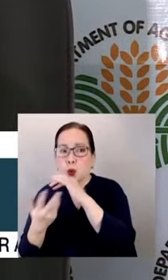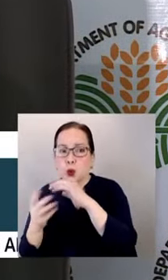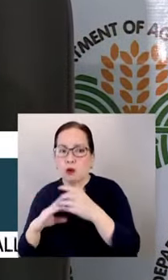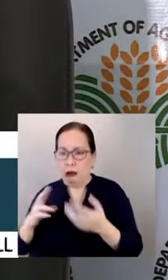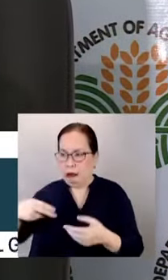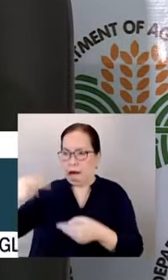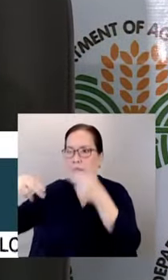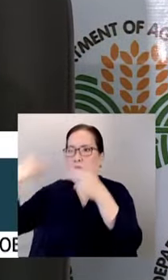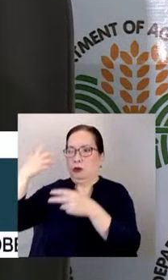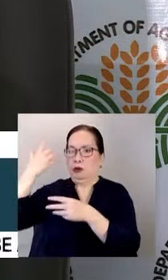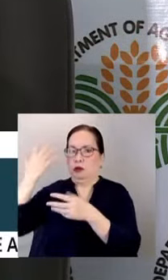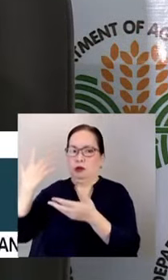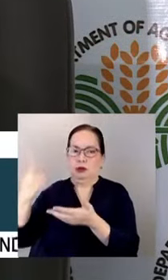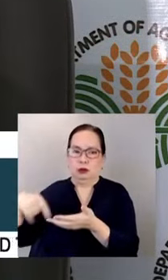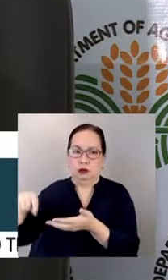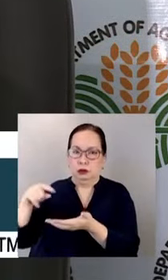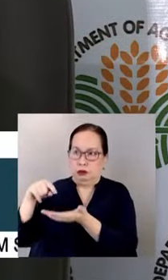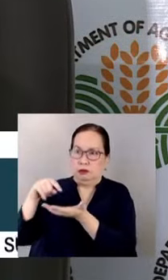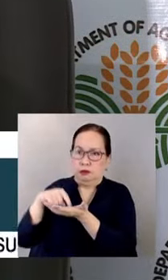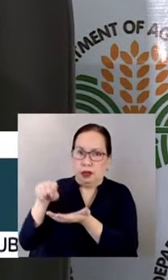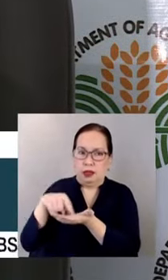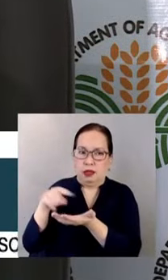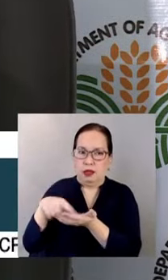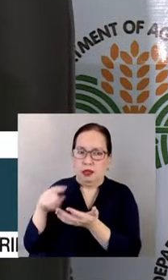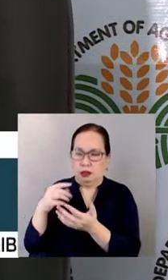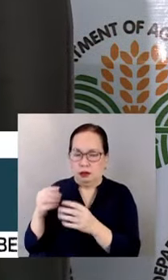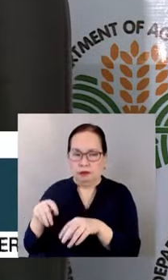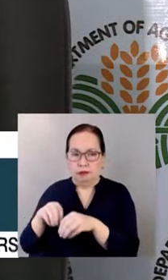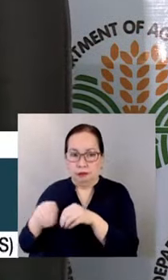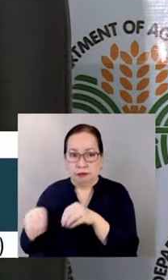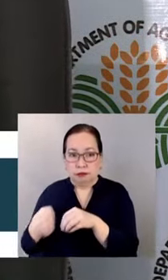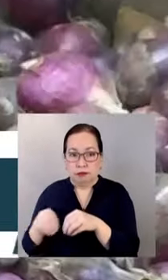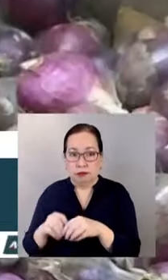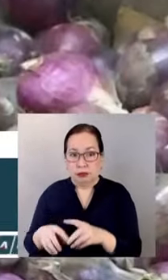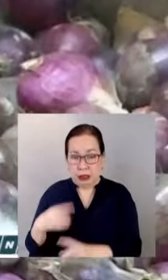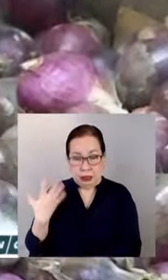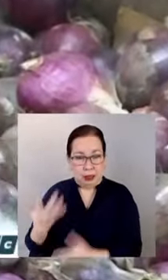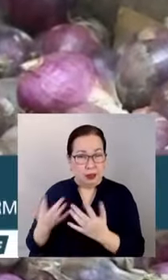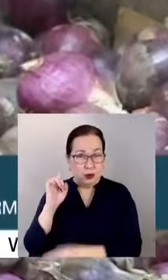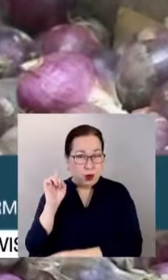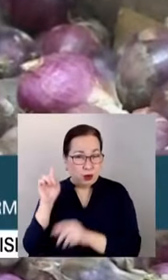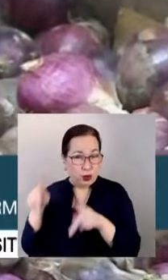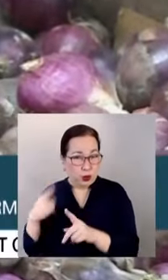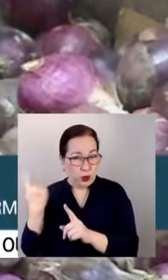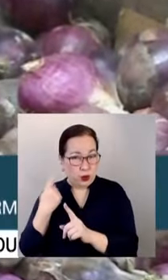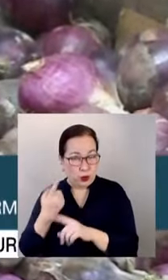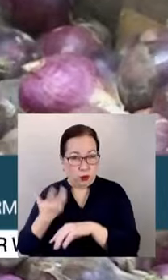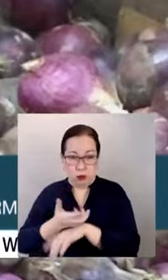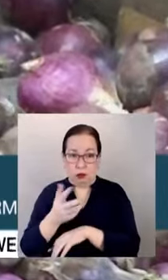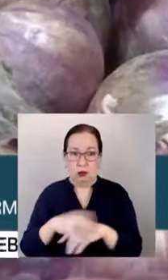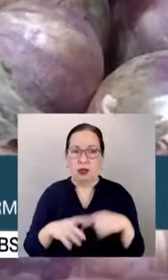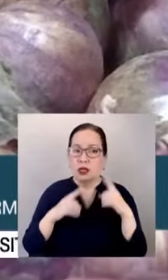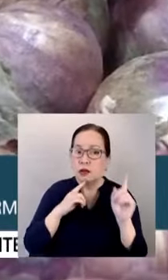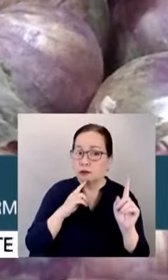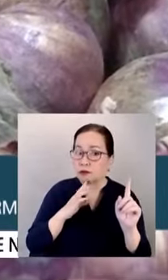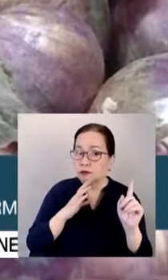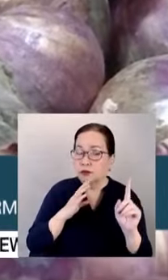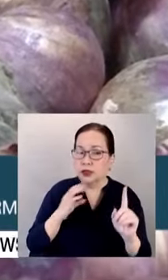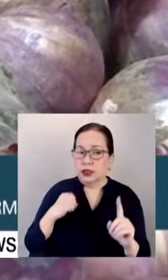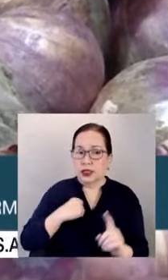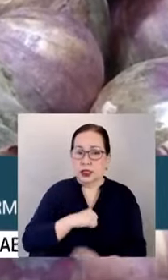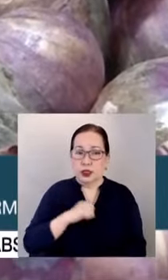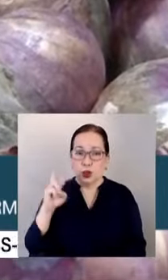sa mga taniman ng sibuyas. Baka isang tao lang din yan. Iba pa yung smuggling, yung binibigyan na import permit. Yes,